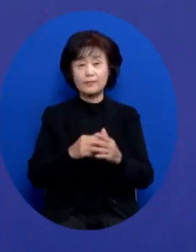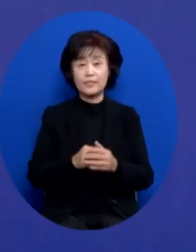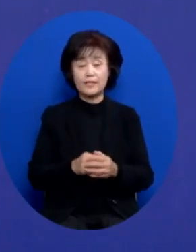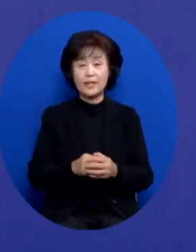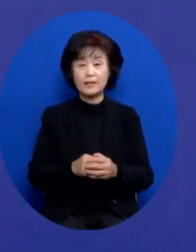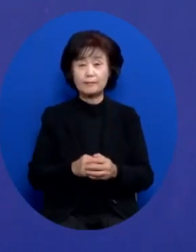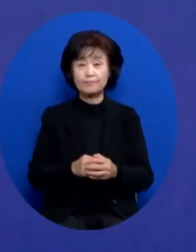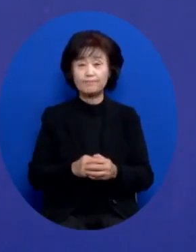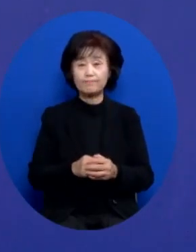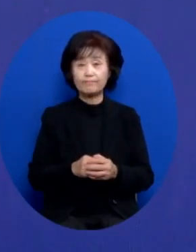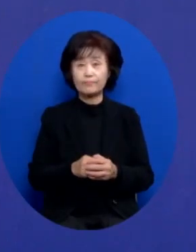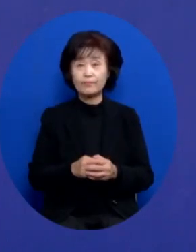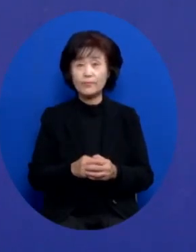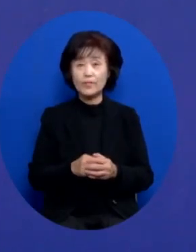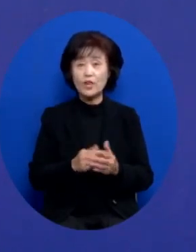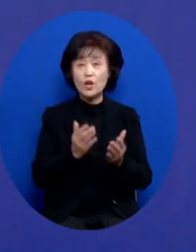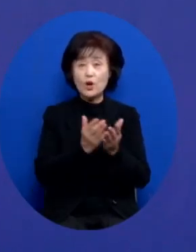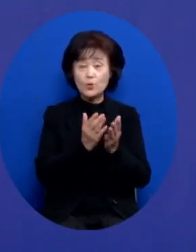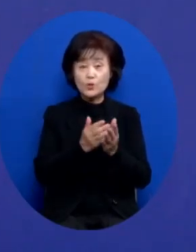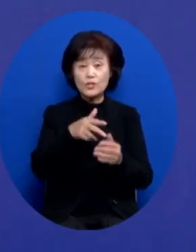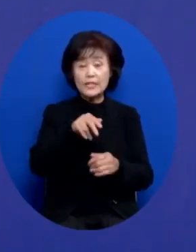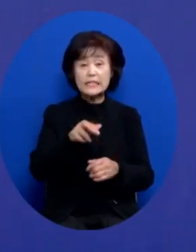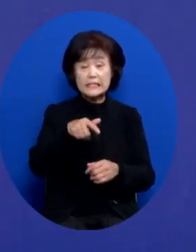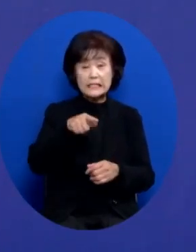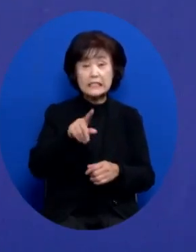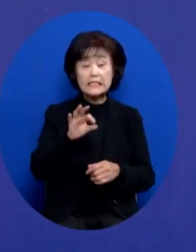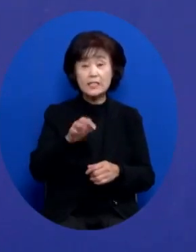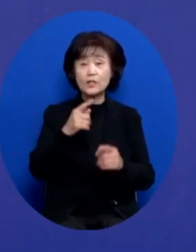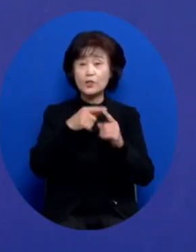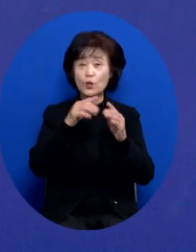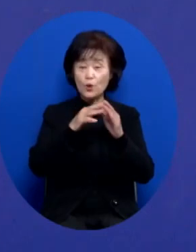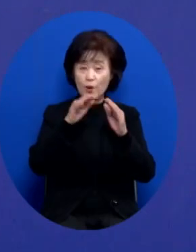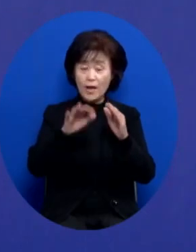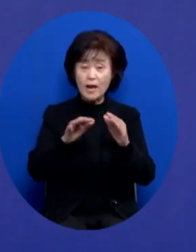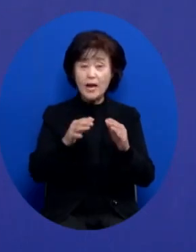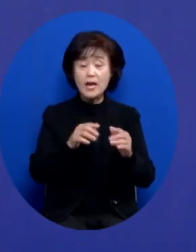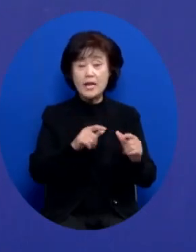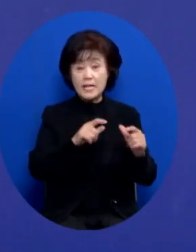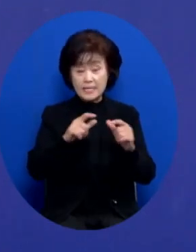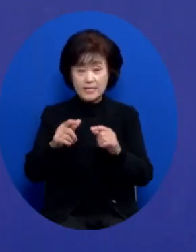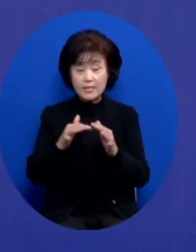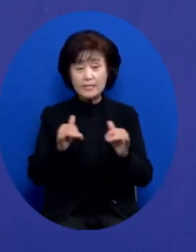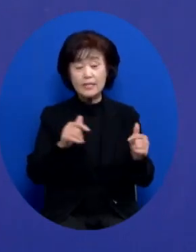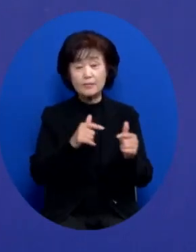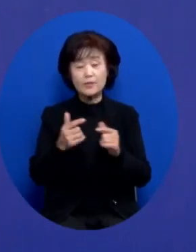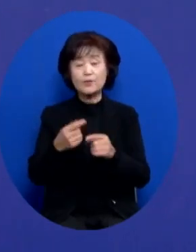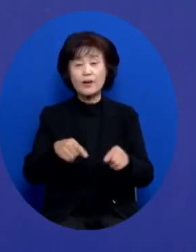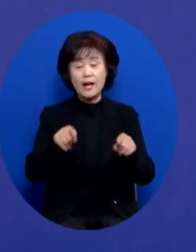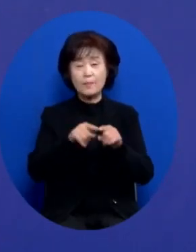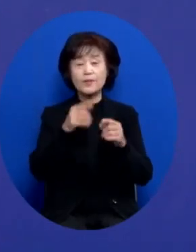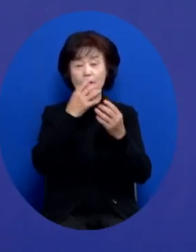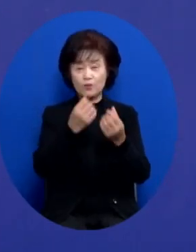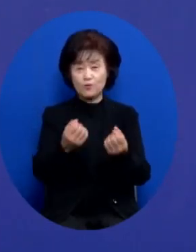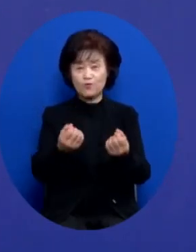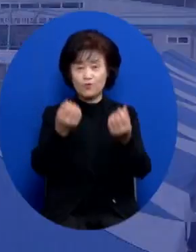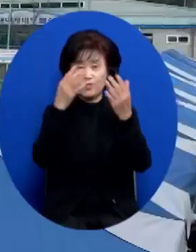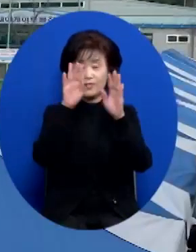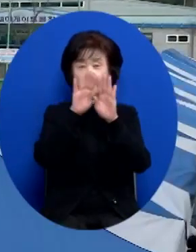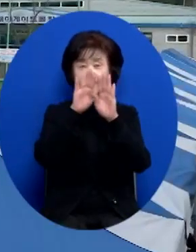군산 지경교회가 대야국민체육센터에서 지역주민과 함께하는 지경 큰들 축제를 개최했습니다.